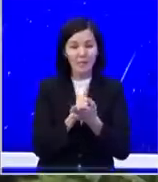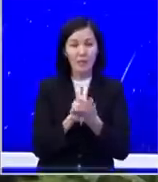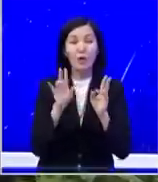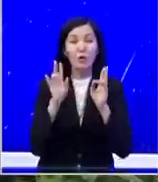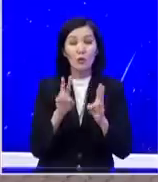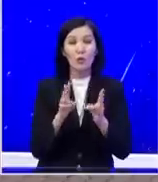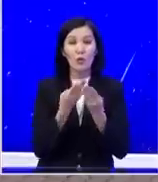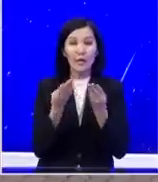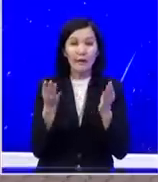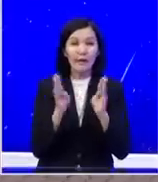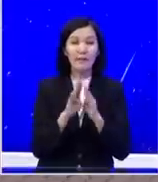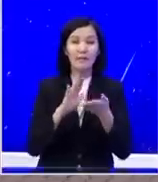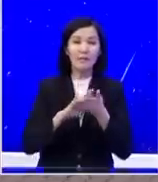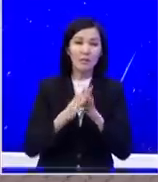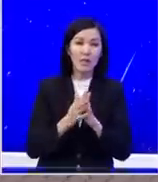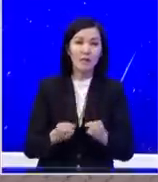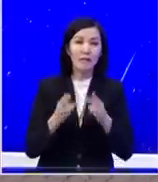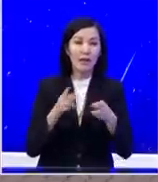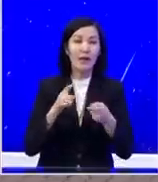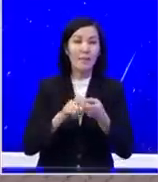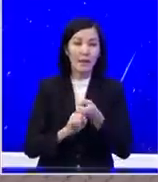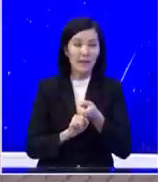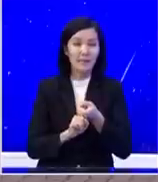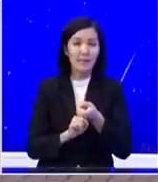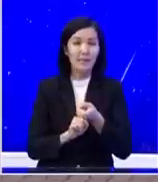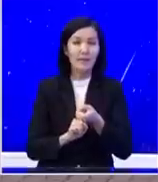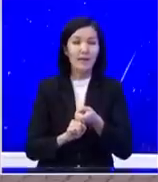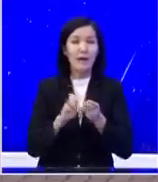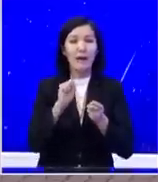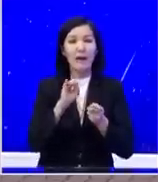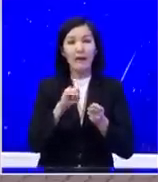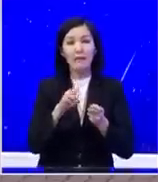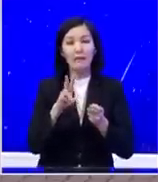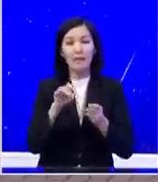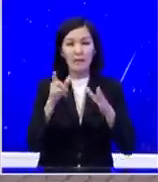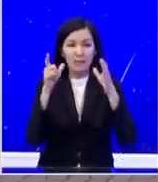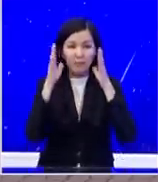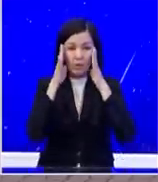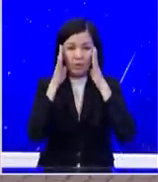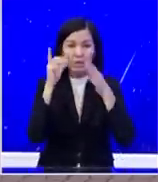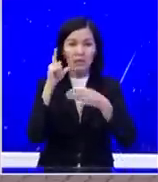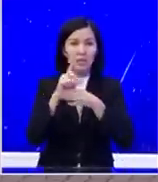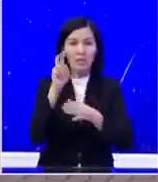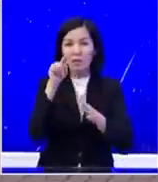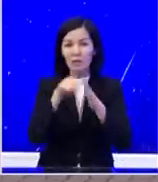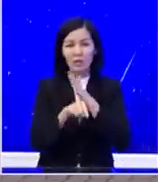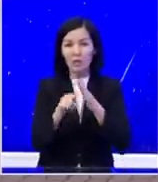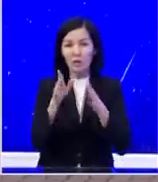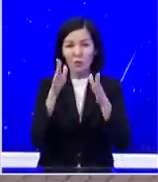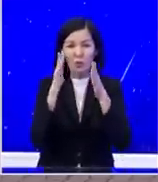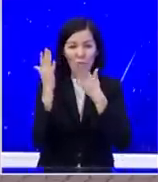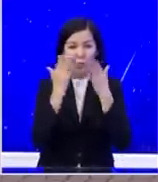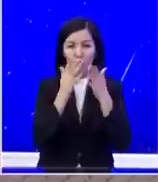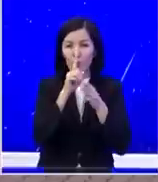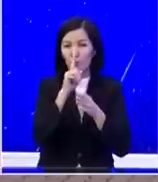мынау жағдайға байланысты, індетке байланысты айт намаздары мешіттерімізде оқылмайтын болып тұр. Яғни